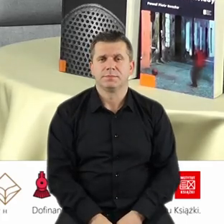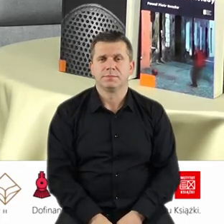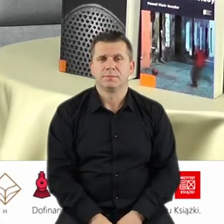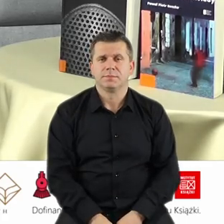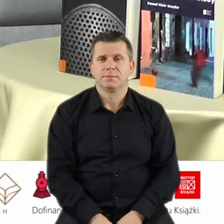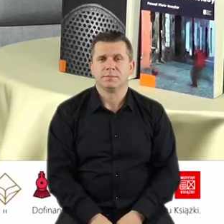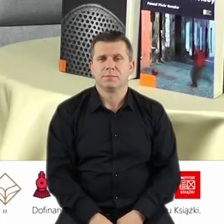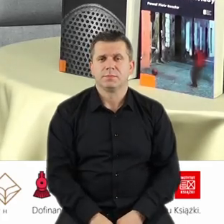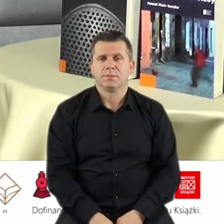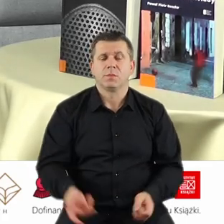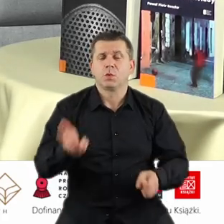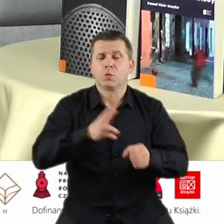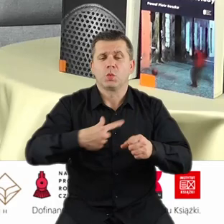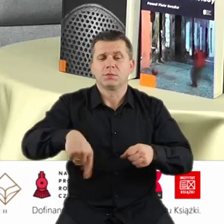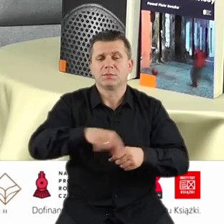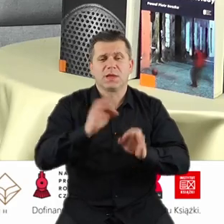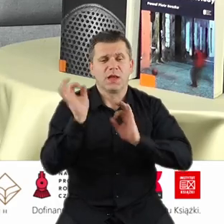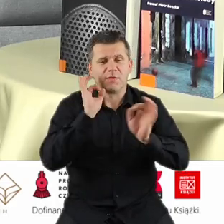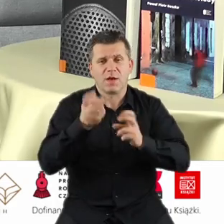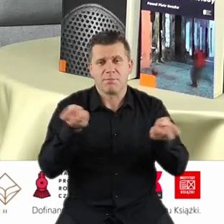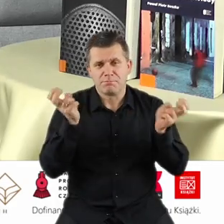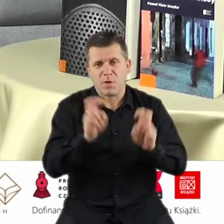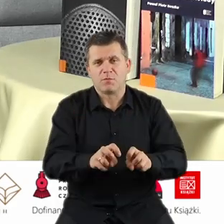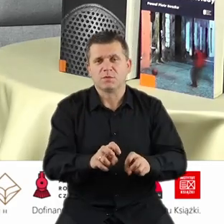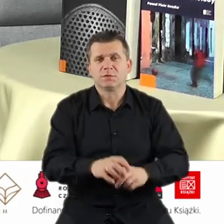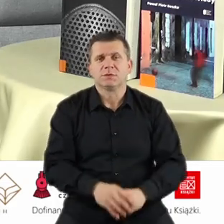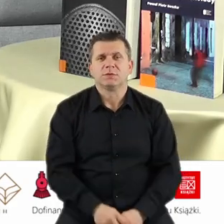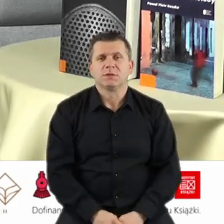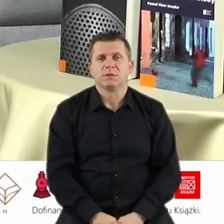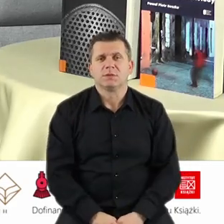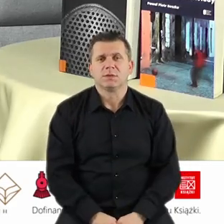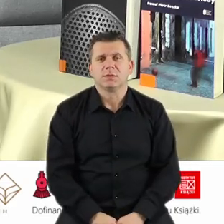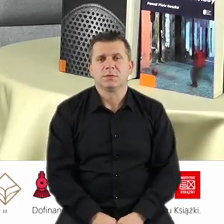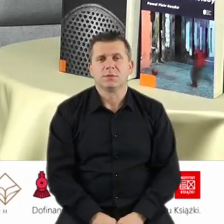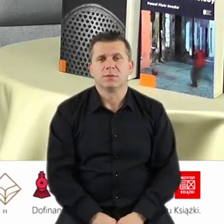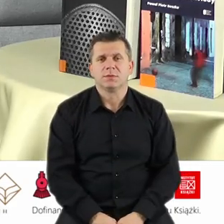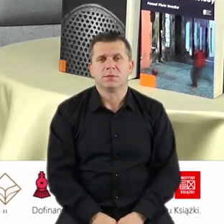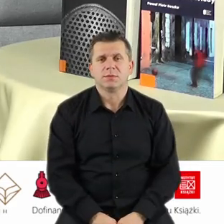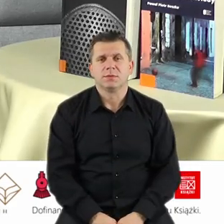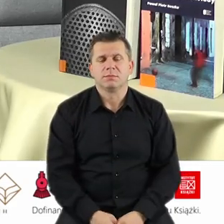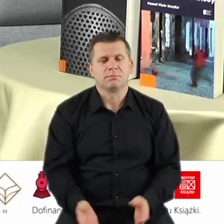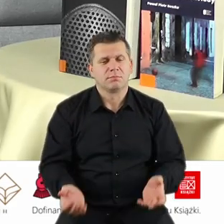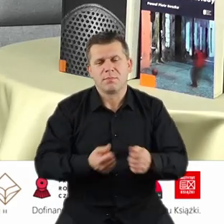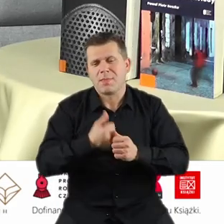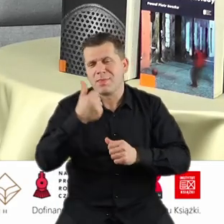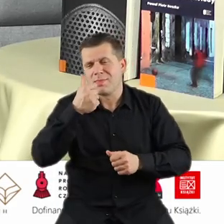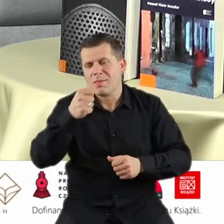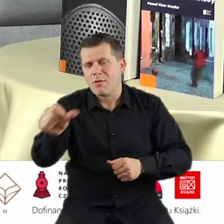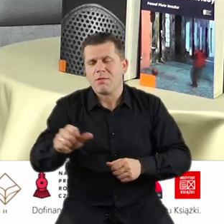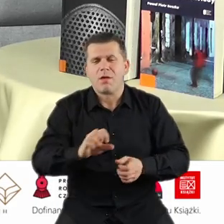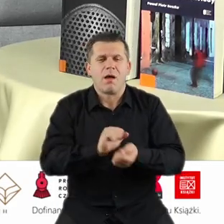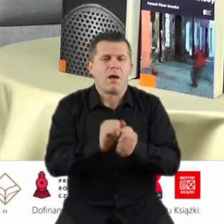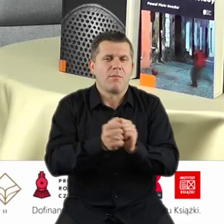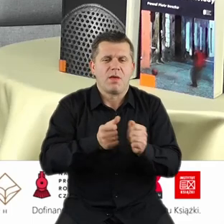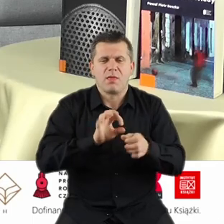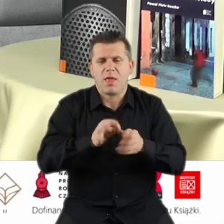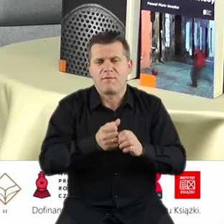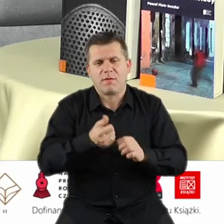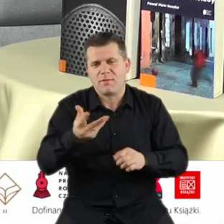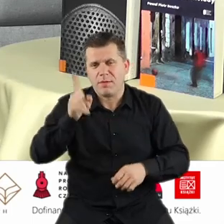dosyć długo. Niektóre reportaże powstają z różnych powodów, powstają tygodniami, miesiącami.